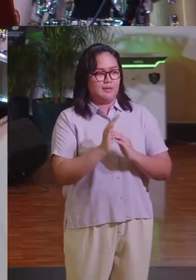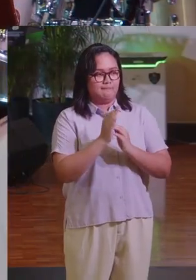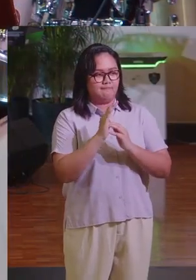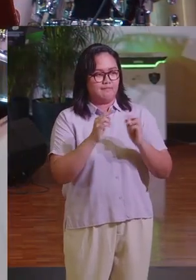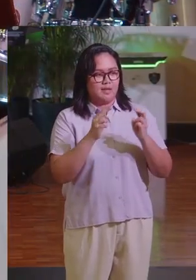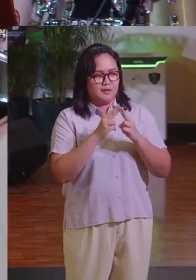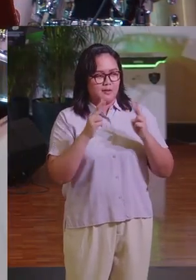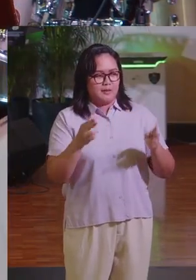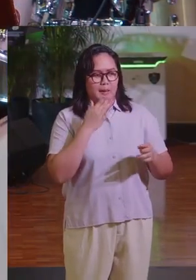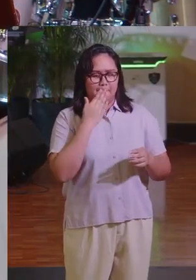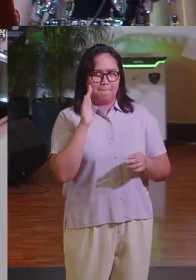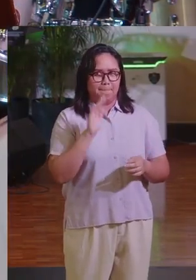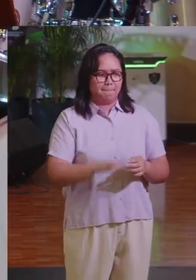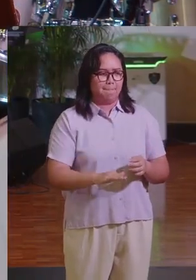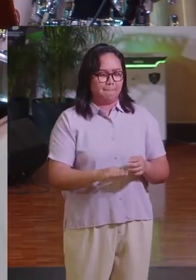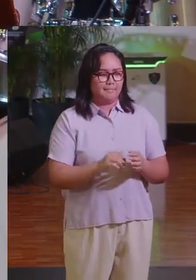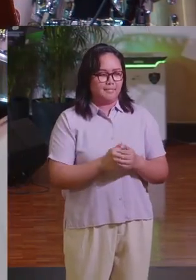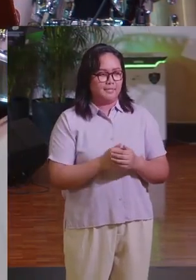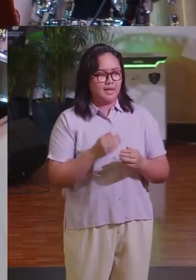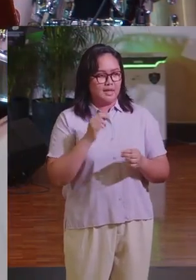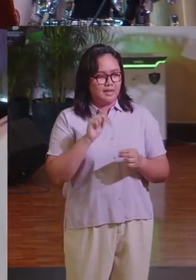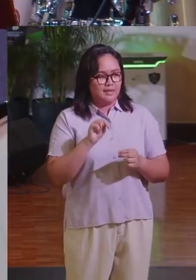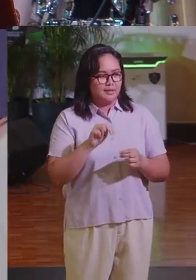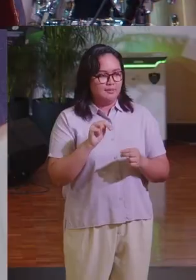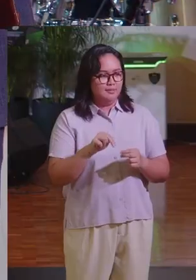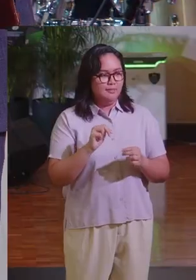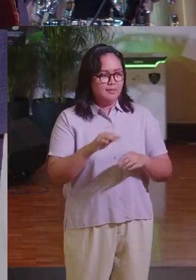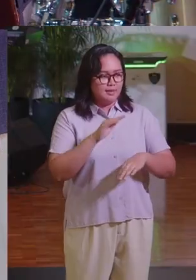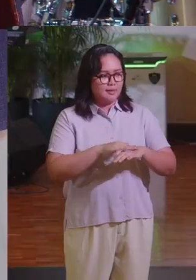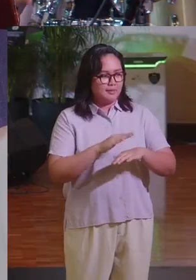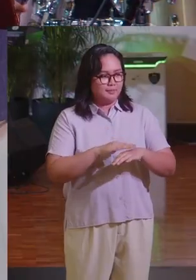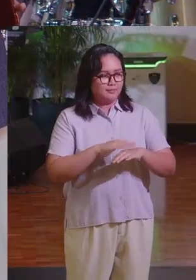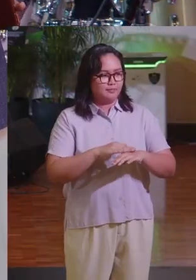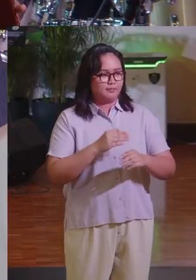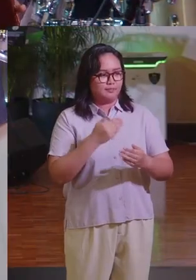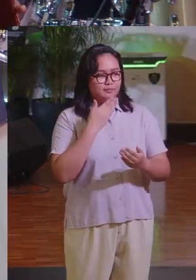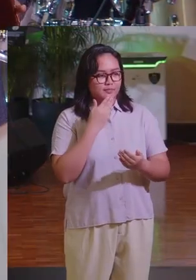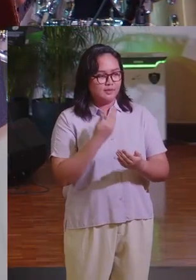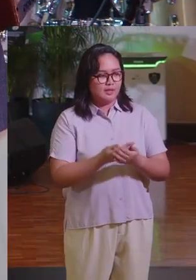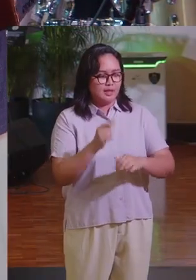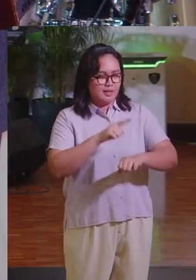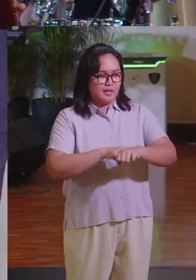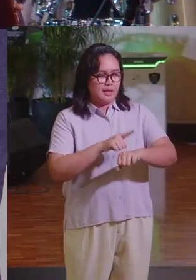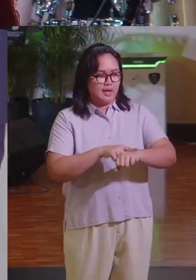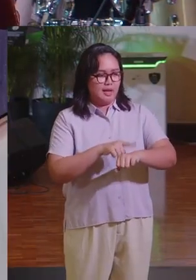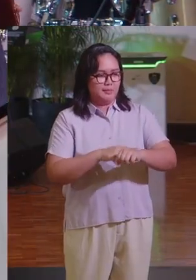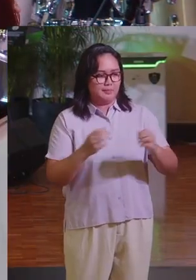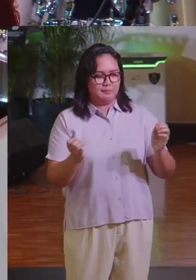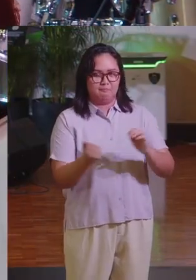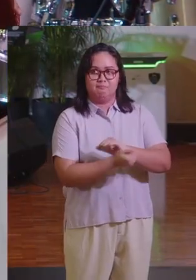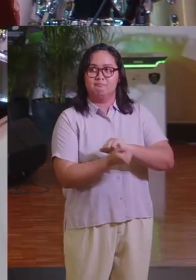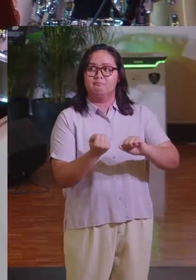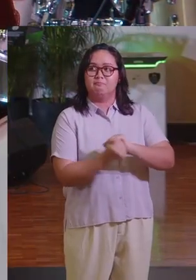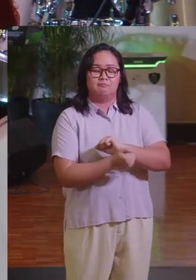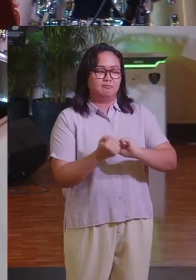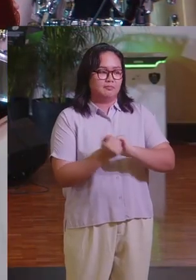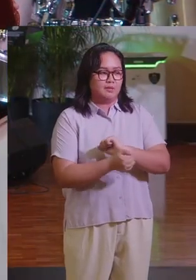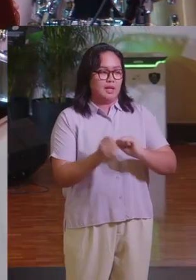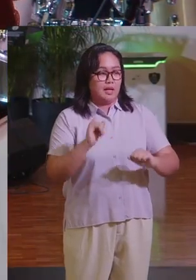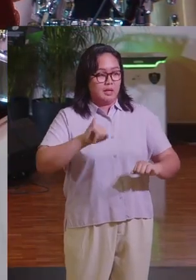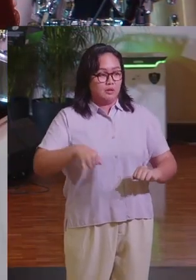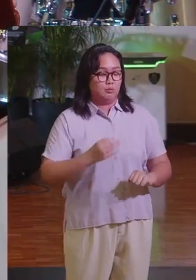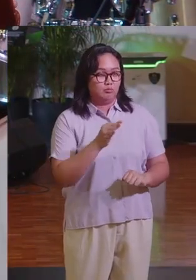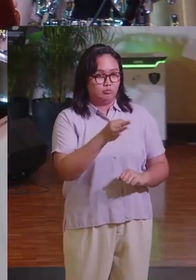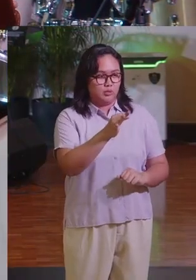Siya po ay dapat mangaral laban sa kanila na pagdating ng panahon sila ay gugunawin. Pero ang magaling na si Jonah, may